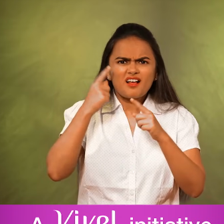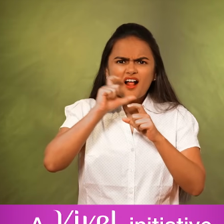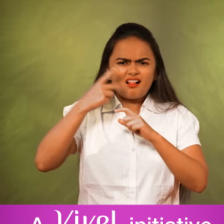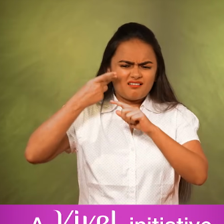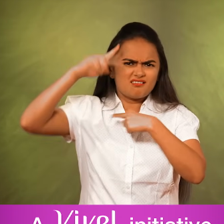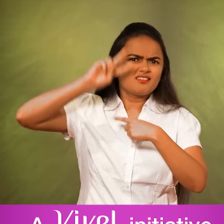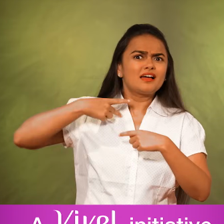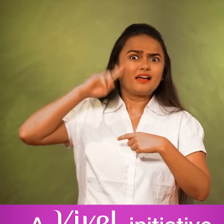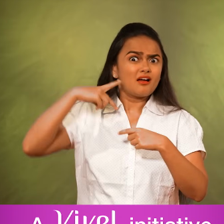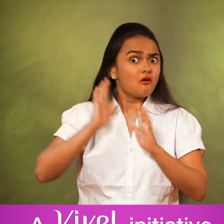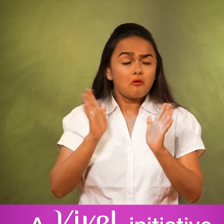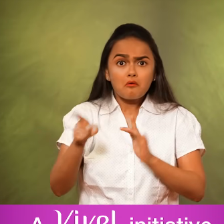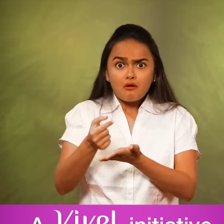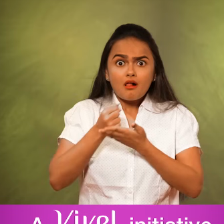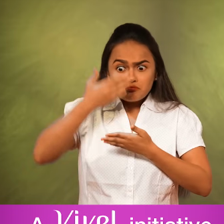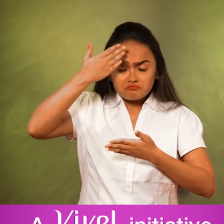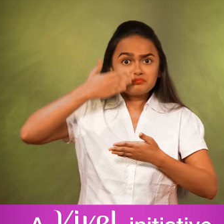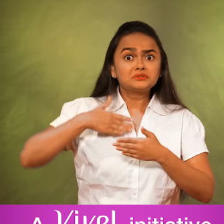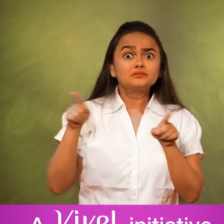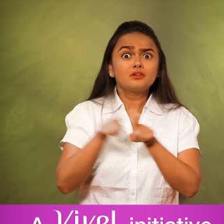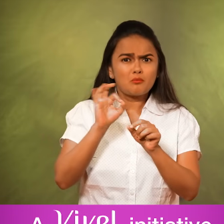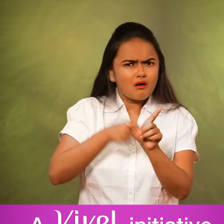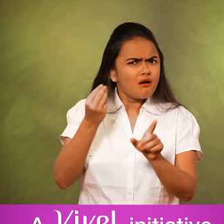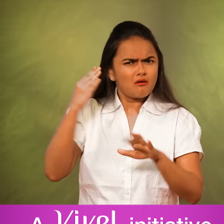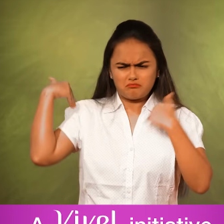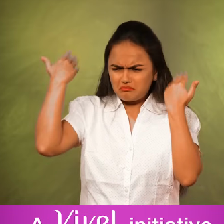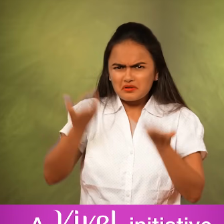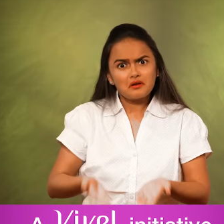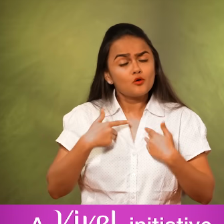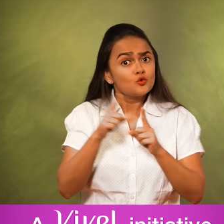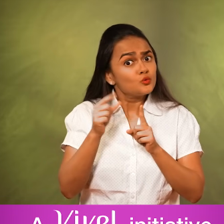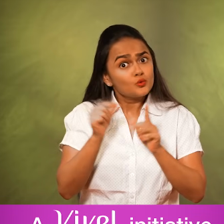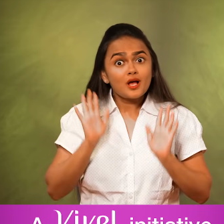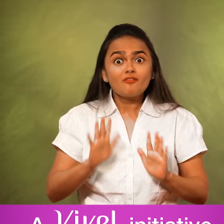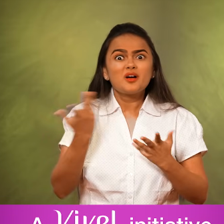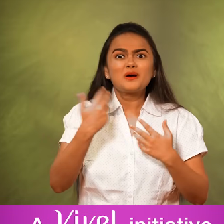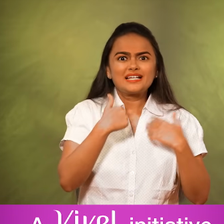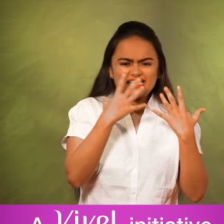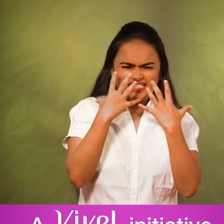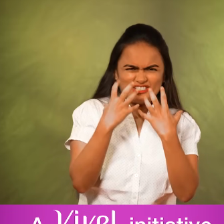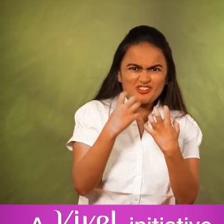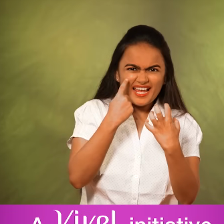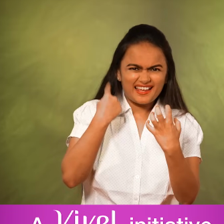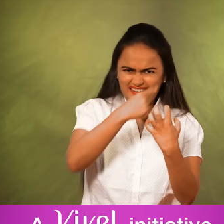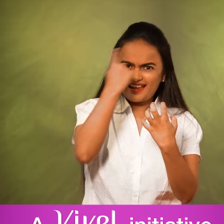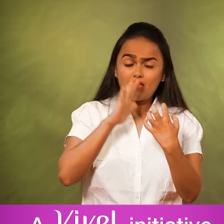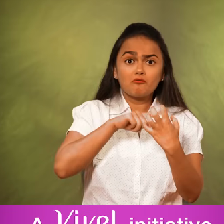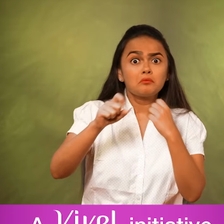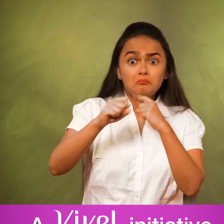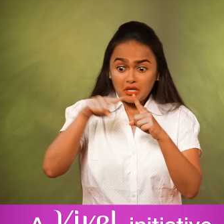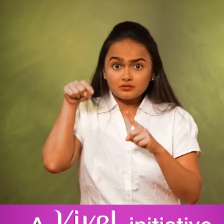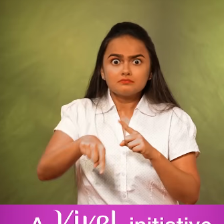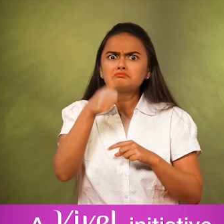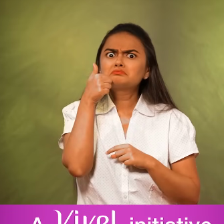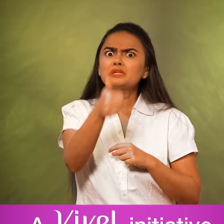में जो अनइवननेस है उस पे बहुत अच्छे से वर्क करता है। आई बीन यूजिंग इट फॉर इयर्स नाउ एंड बिकॉज आई हैव कॉम्बिनेशन टू ड्राई स्किन, तो मेरी स्किन